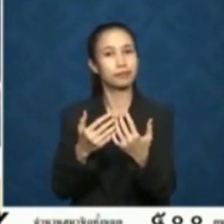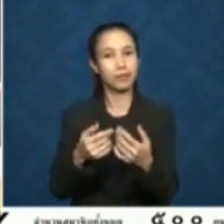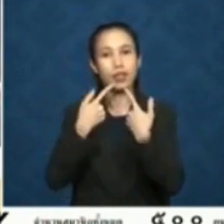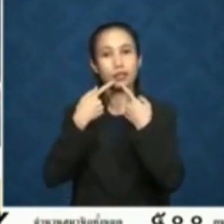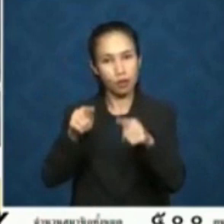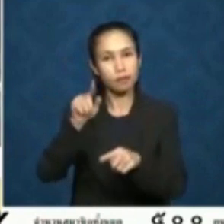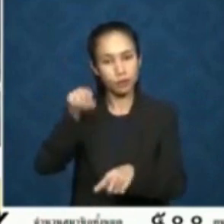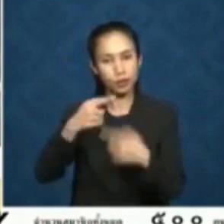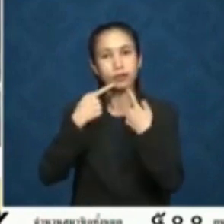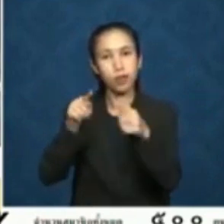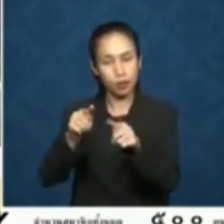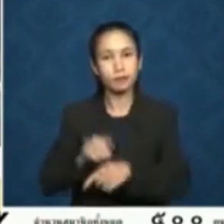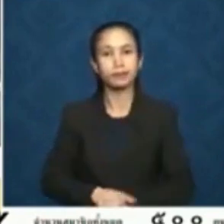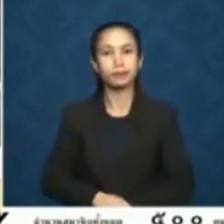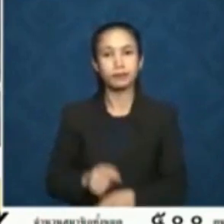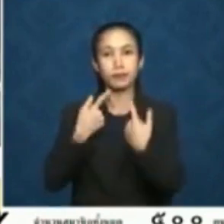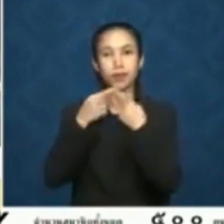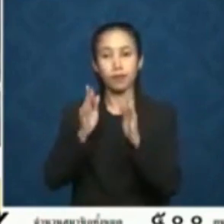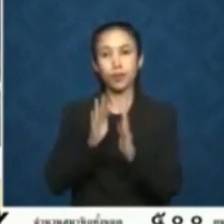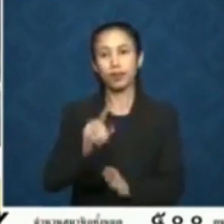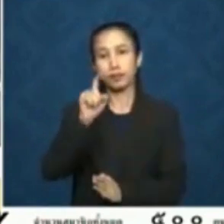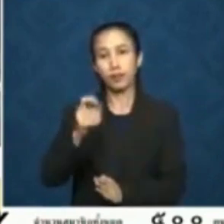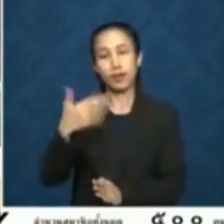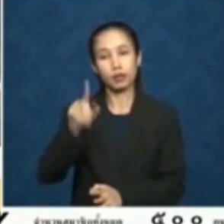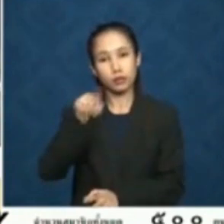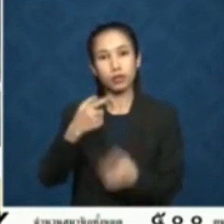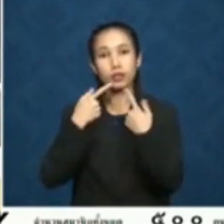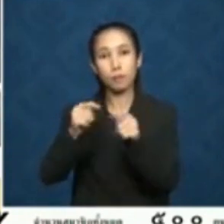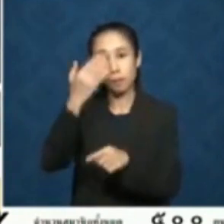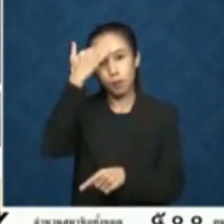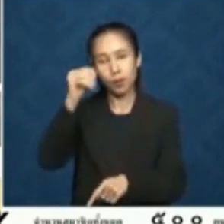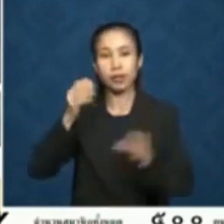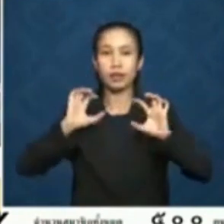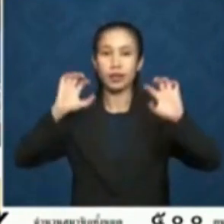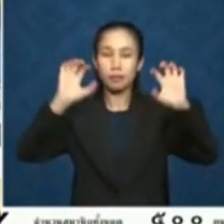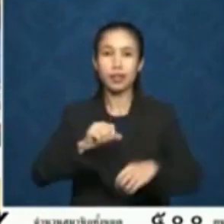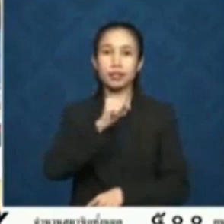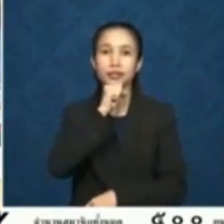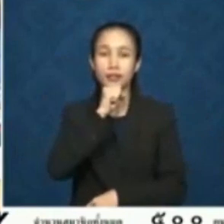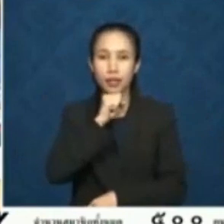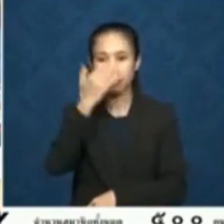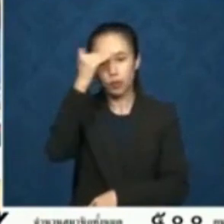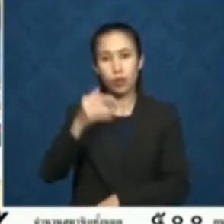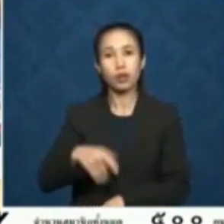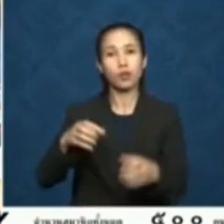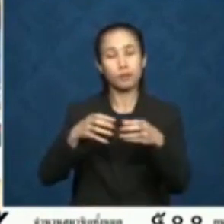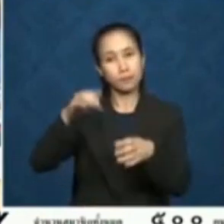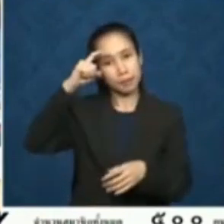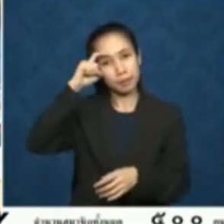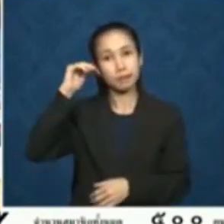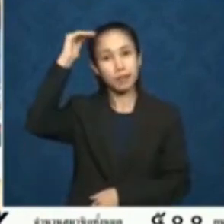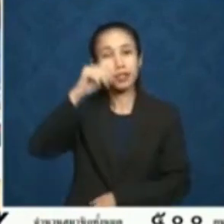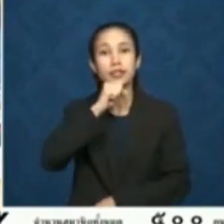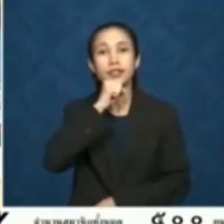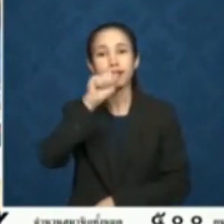ตอบชาวประมงให้ได้ตอบชาวประมงที่ล่วงลับไปแล้วให้ได้เพราะความเกียจค้านของรัฐบาลเพราะความเกลียดค้านของนายเศรษฐาทวีสินใช่